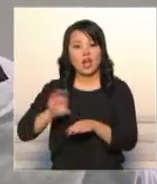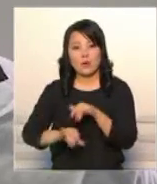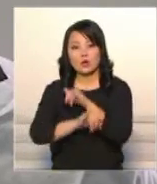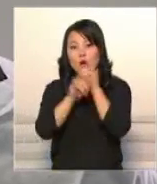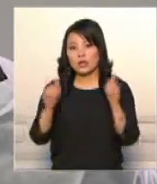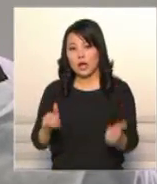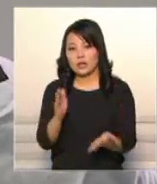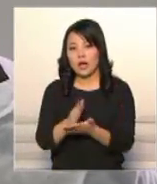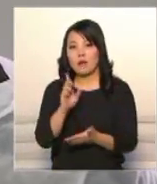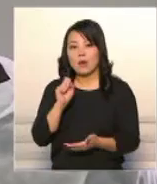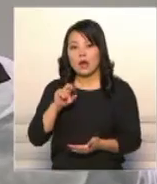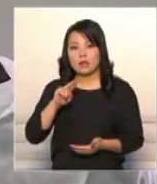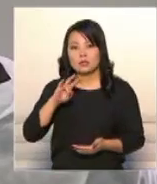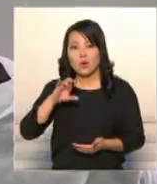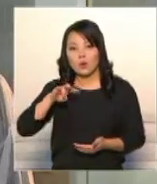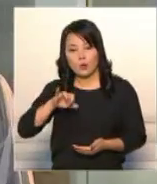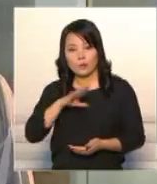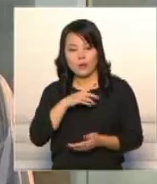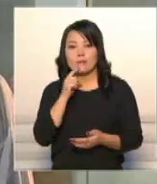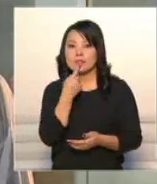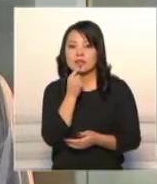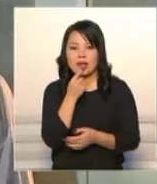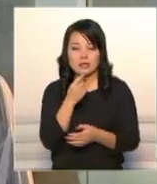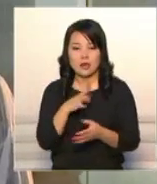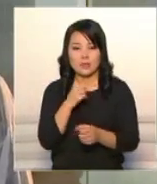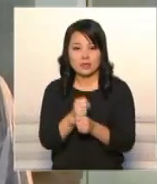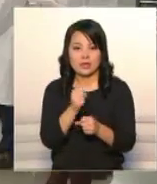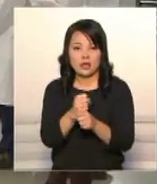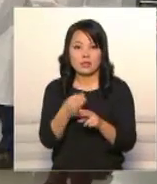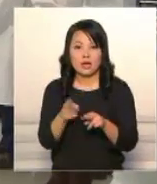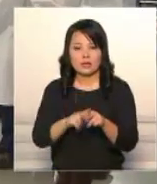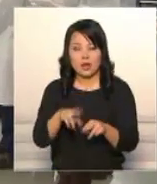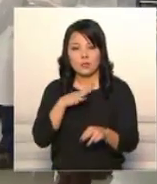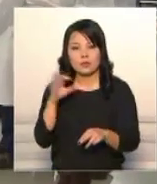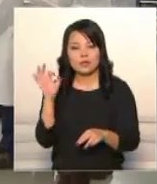ғана Баян Сұлу кондитерлік фабрикасы 42 айында экспорт көлемін 40%-ға көбейткен.